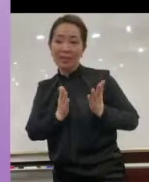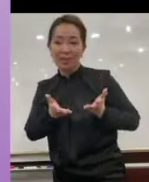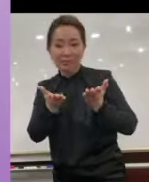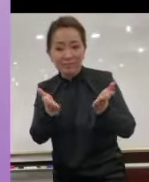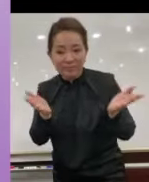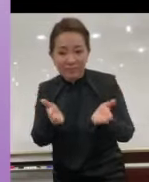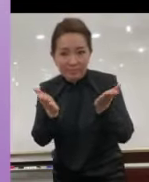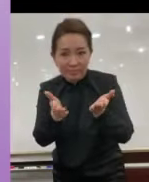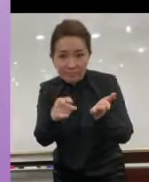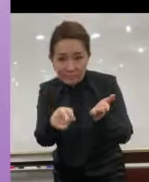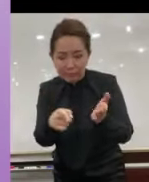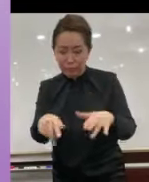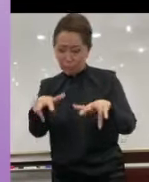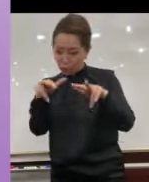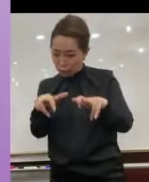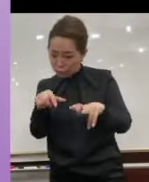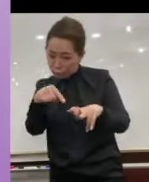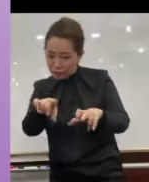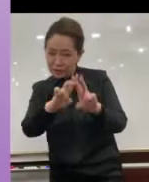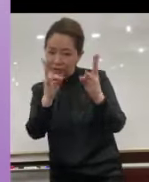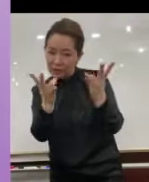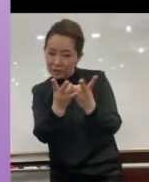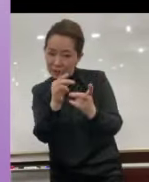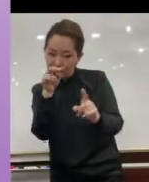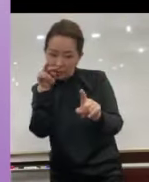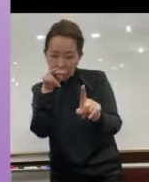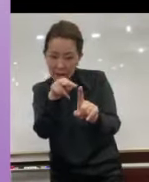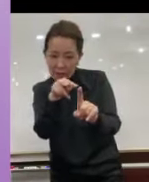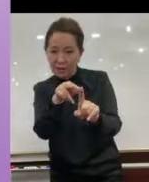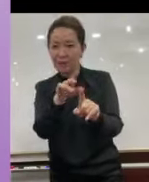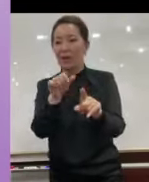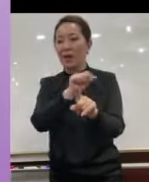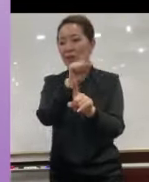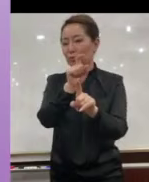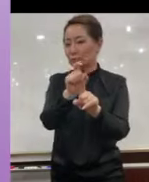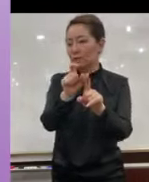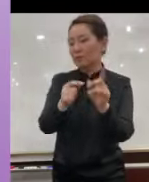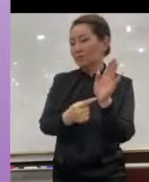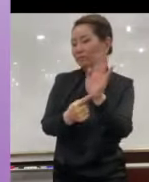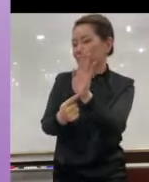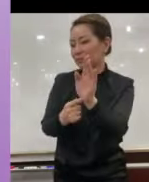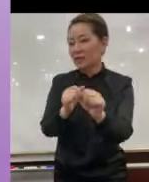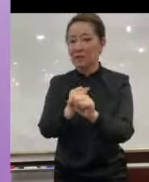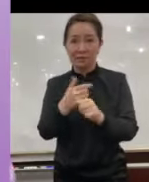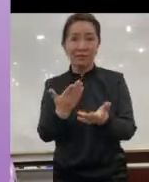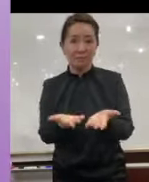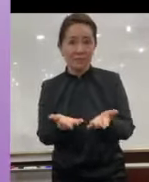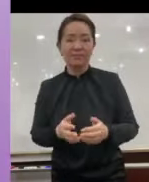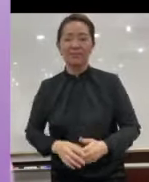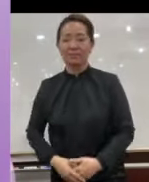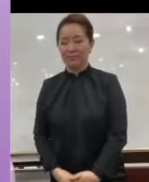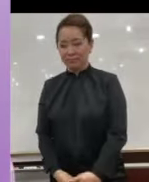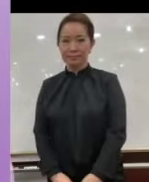учраас хөгжлийн бэрхшээлийн нийгмийн талаас нь авсан энэ асуудлыг хөндөж ажилладаг.